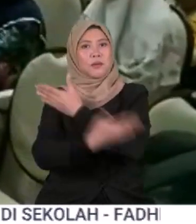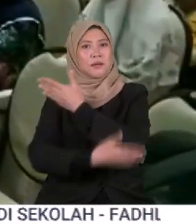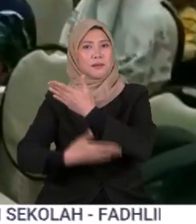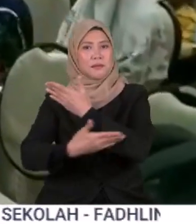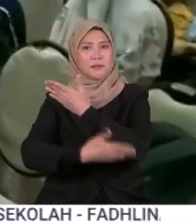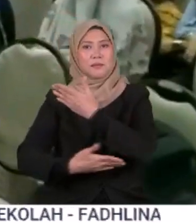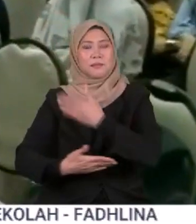negara